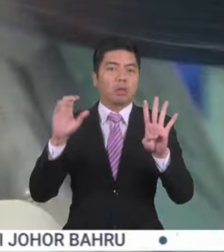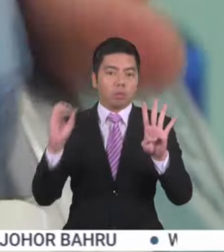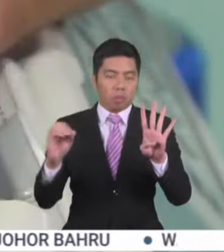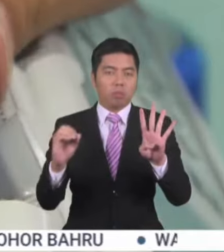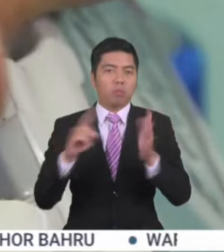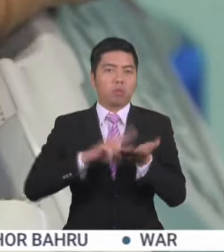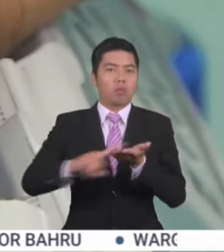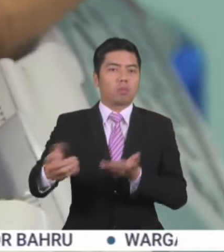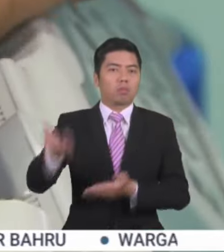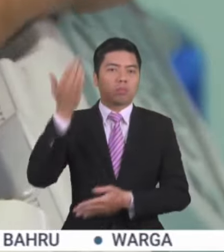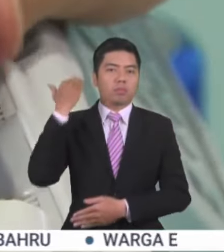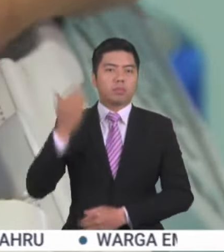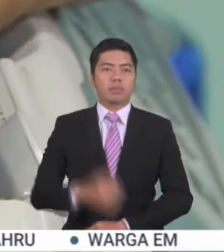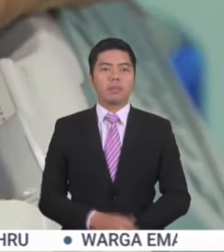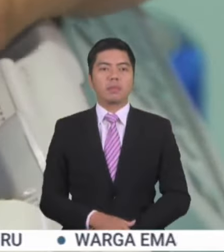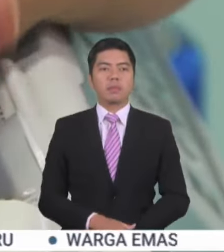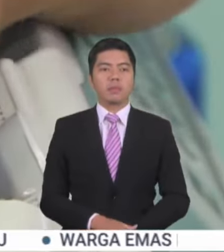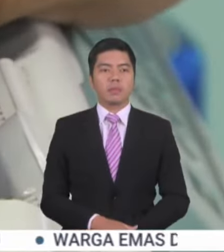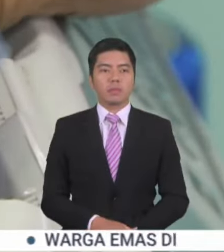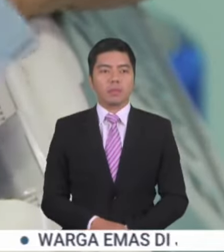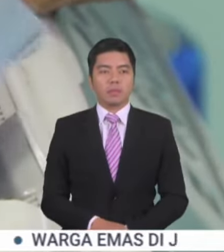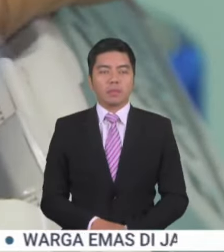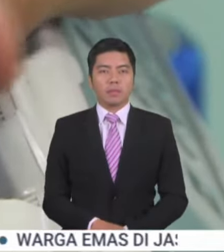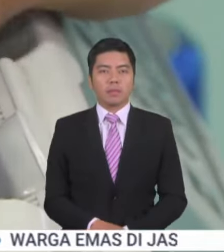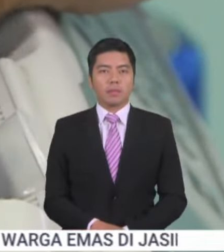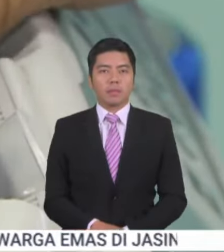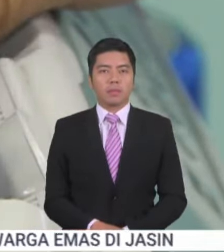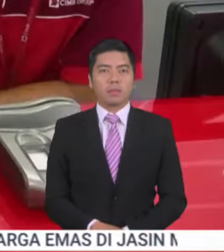4.1230 minggu lepas.